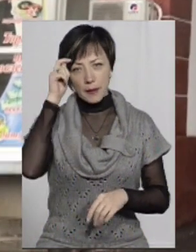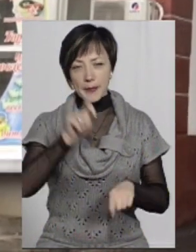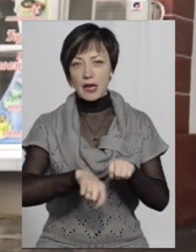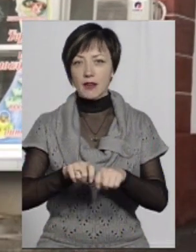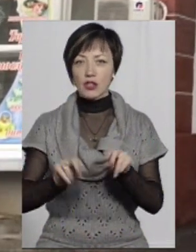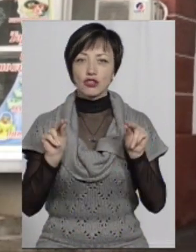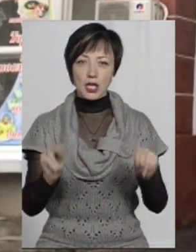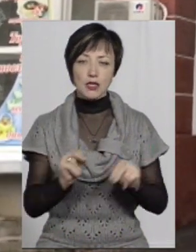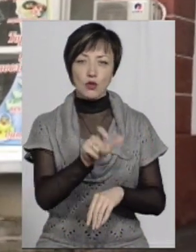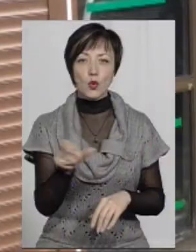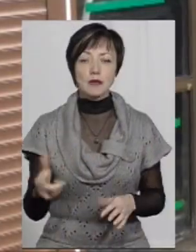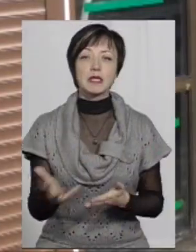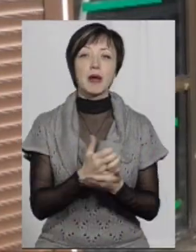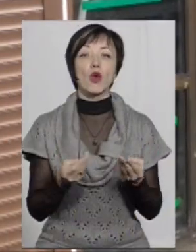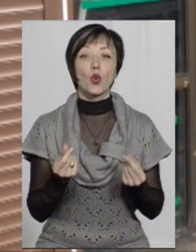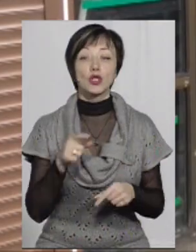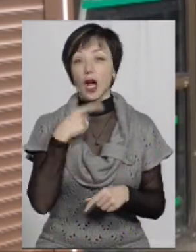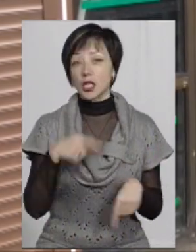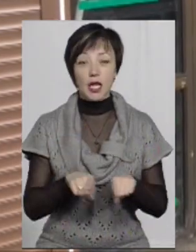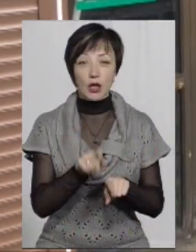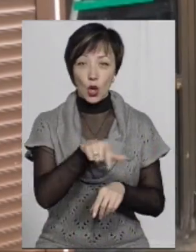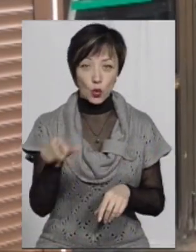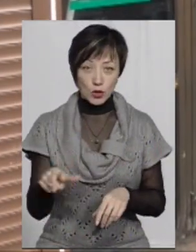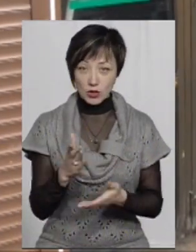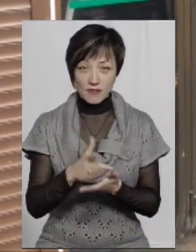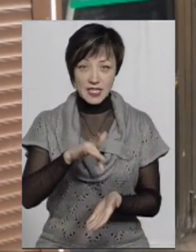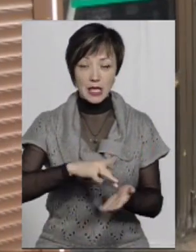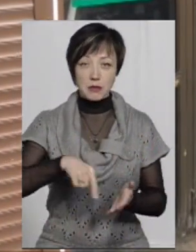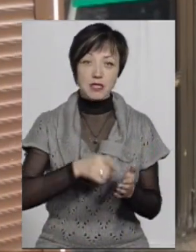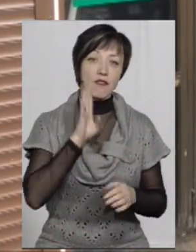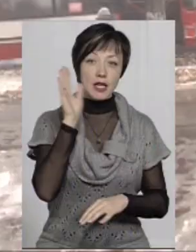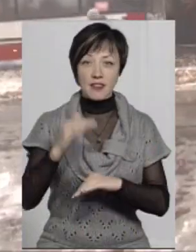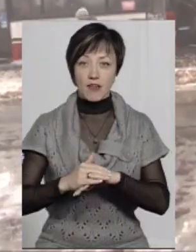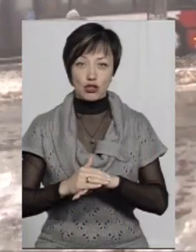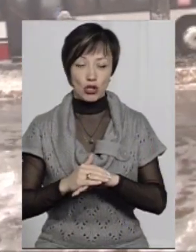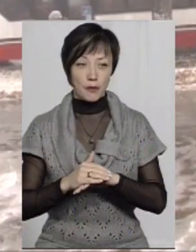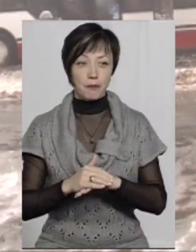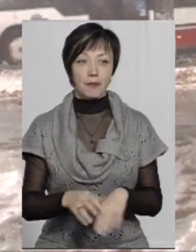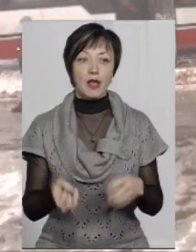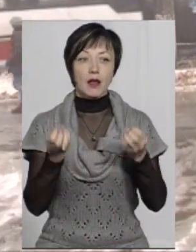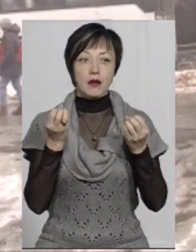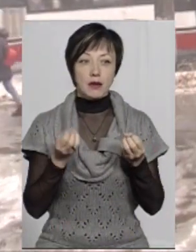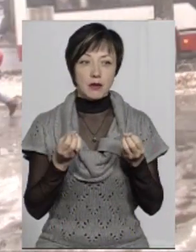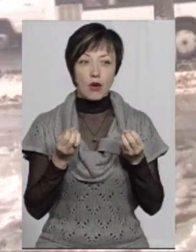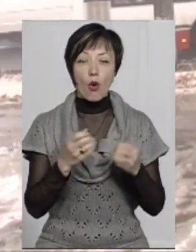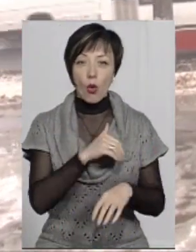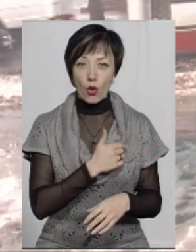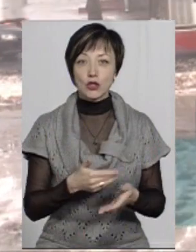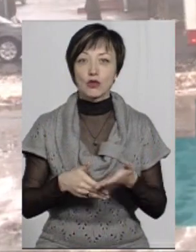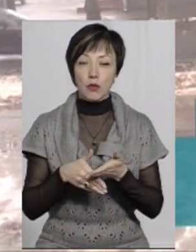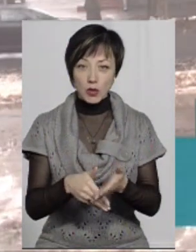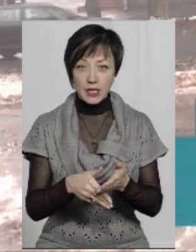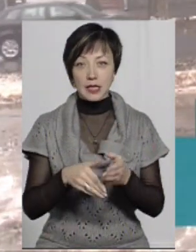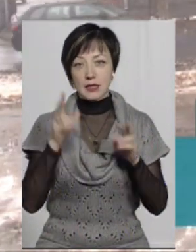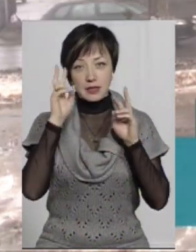перевіряє чесність осіб, які збирають гроші. Каже, такі люди розташовуються у центрі міста вранці та ввечері. Простий лайфхак. Хочеш допомогти, не знати